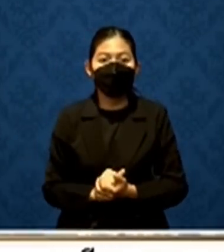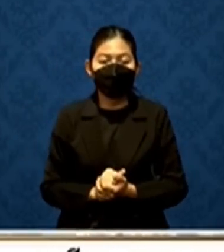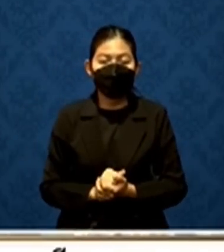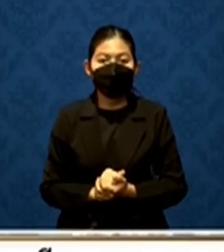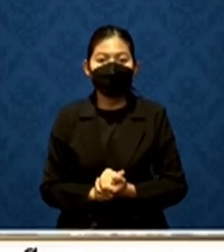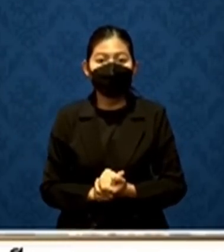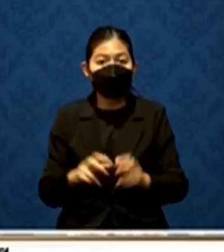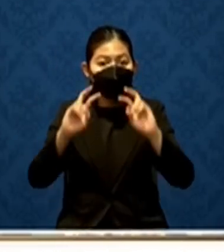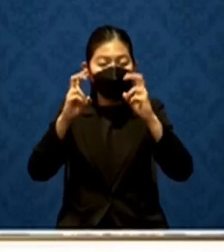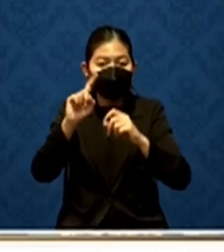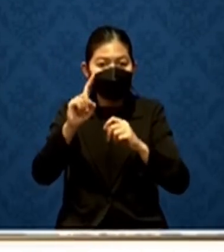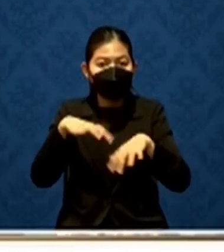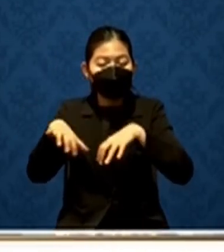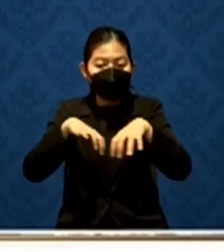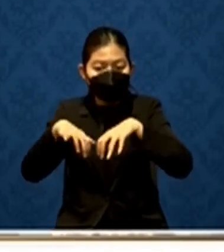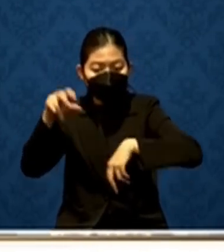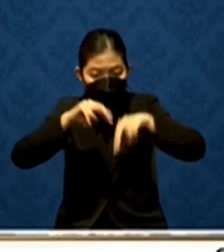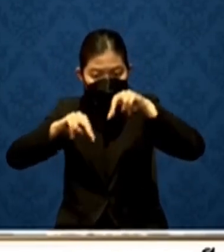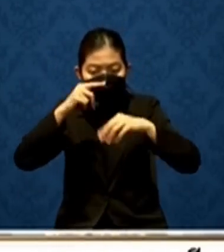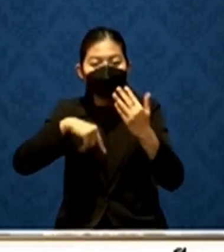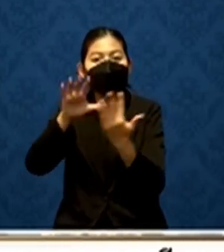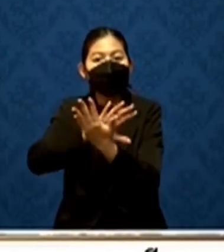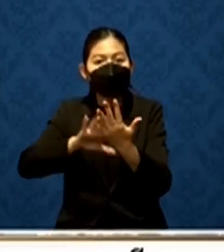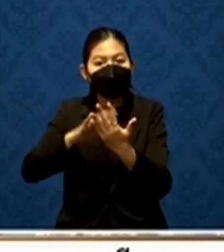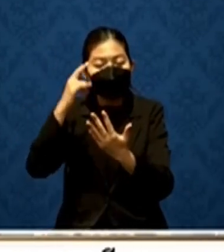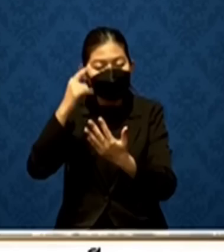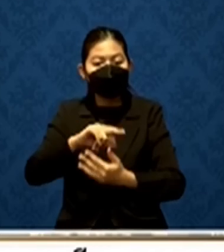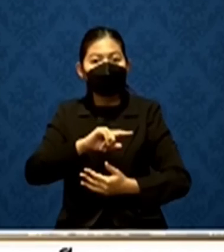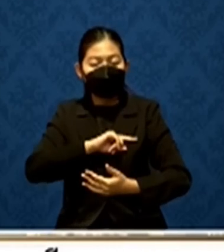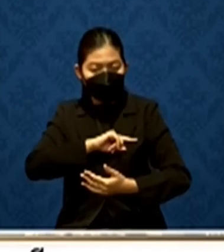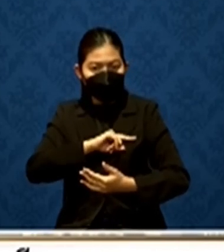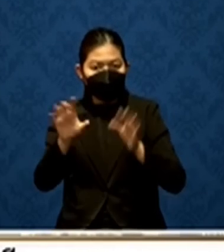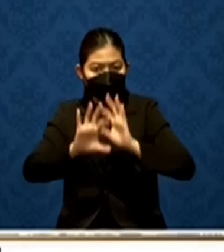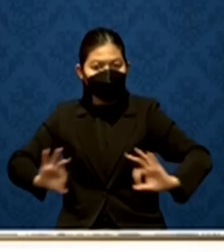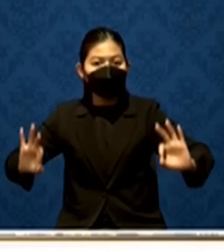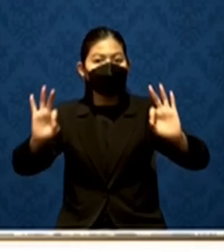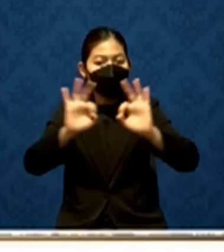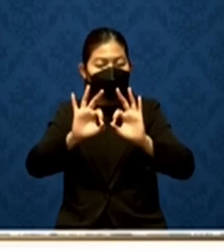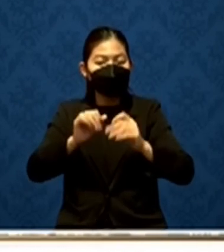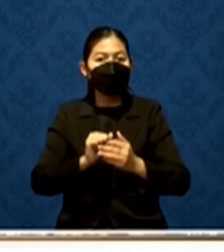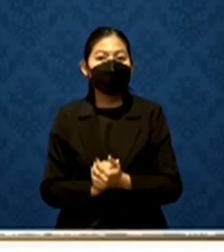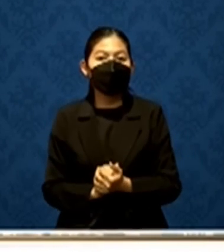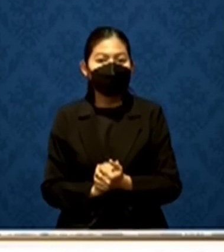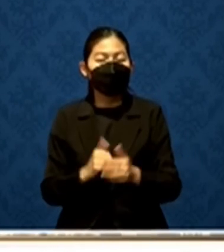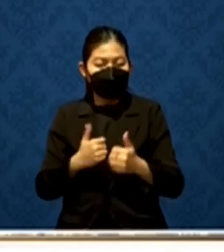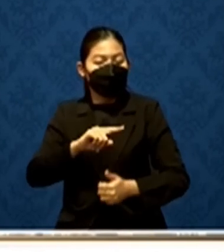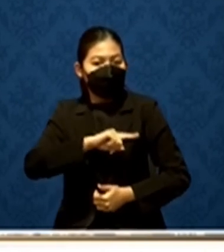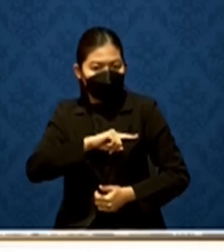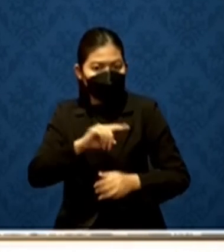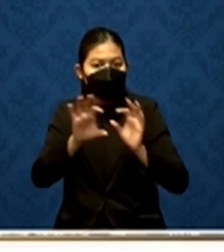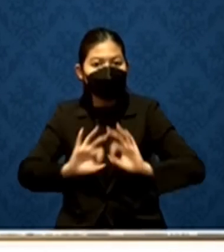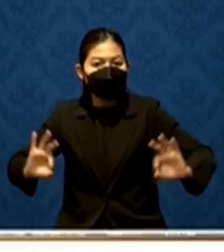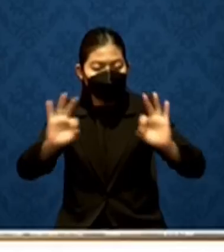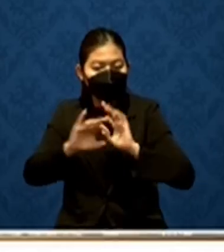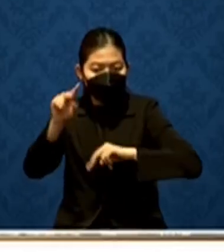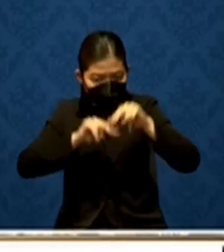อยู่ในการบริหารราชการแผ่นดินถือว่าเป็นหน้าที่สำคัญสุดเป็นบทกำหนดที่หนักที่สุดนะครับในการตรวจสอบ